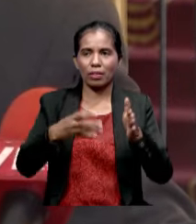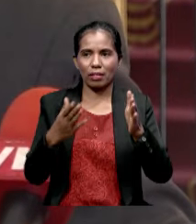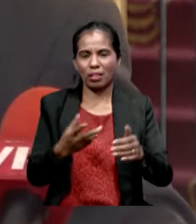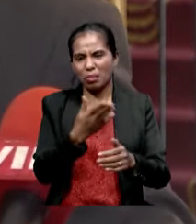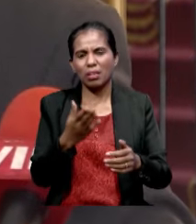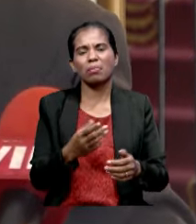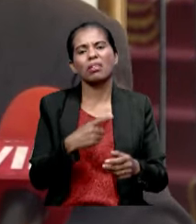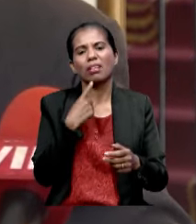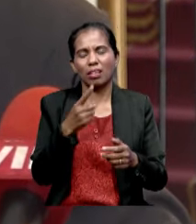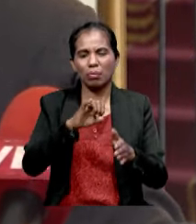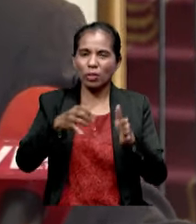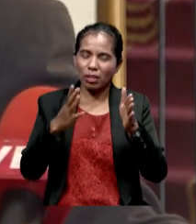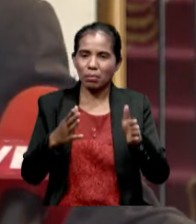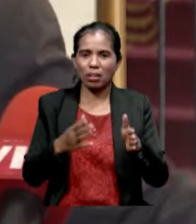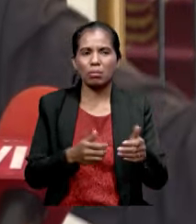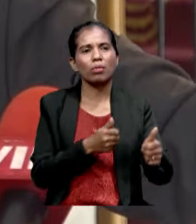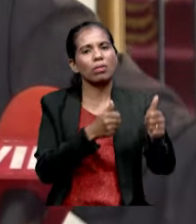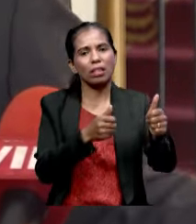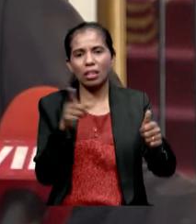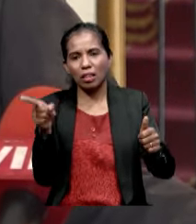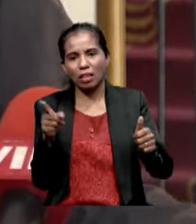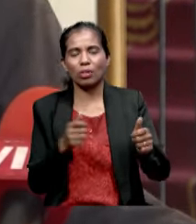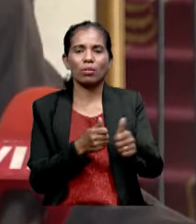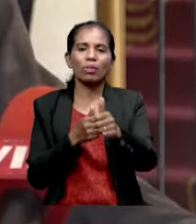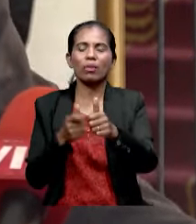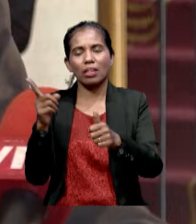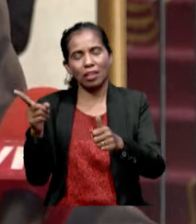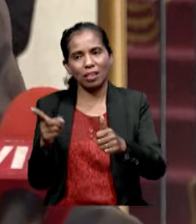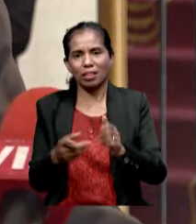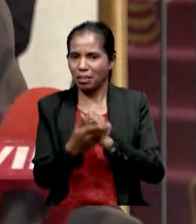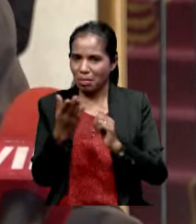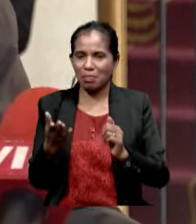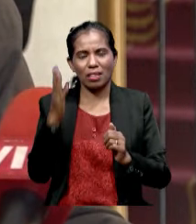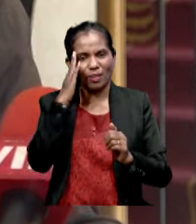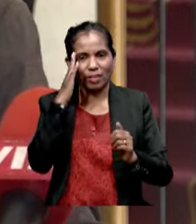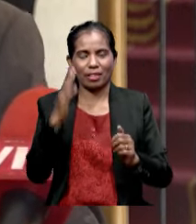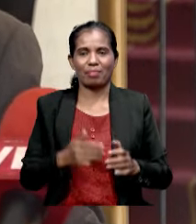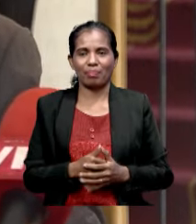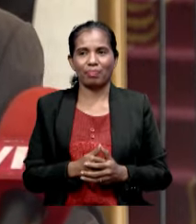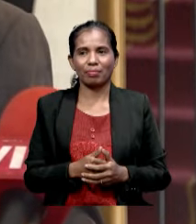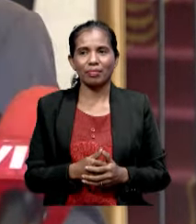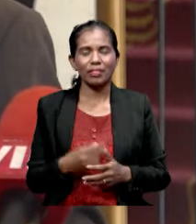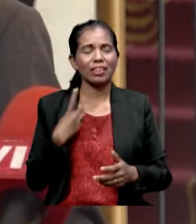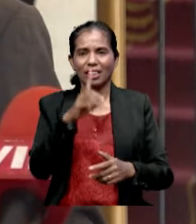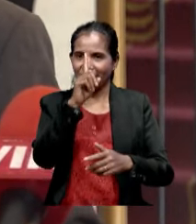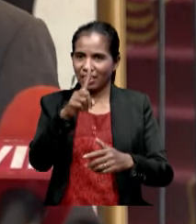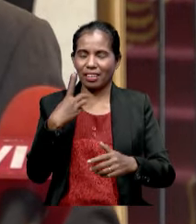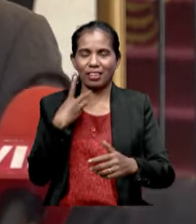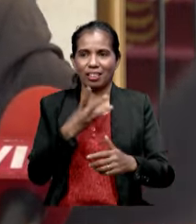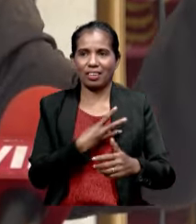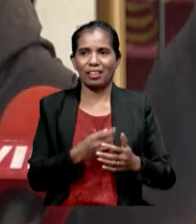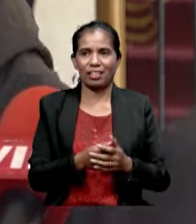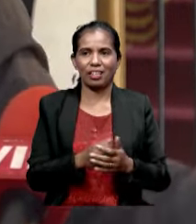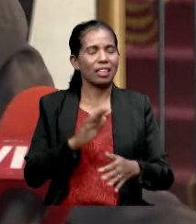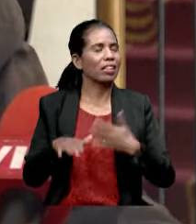imi dia sana, imi tuir dan ini ka, tuir dan ini, imi ini ne, masih kau ni dan itu ni itu dia no ni